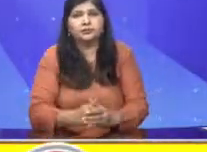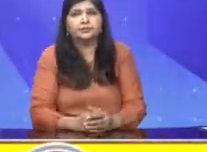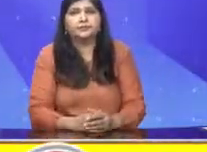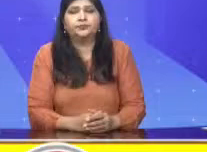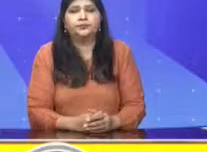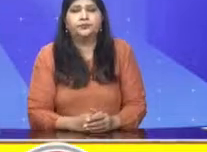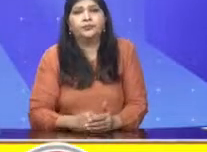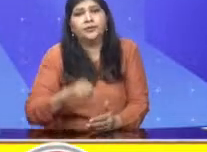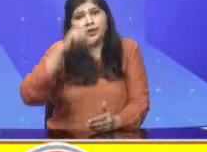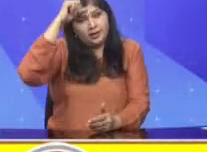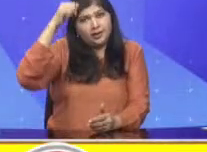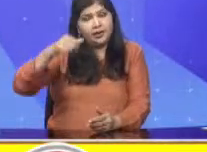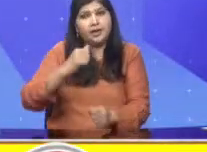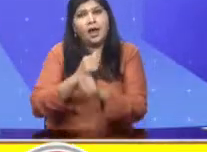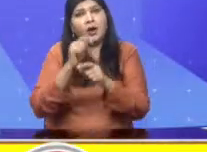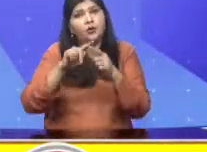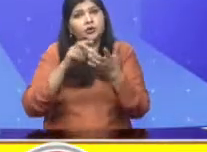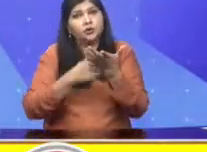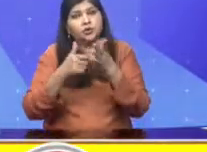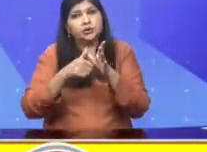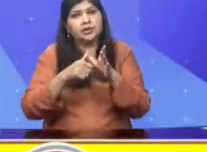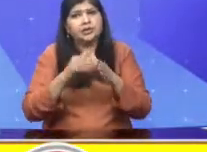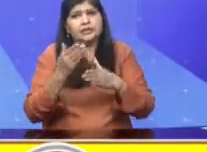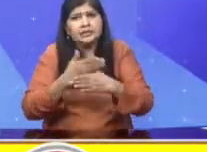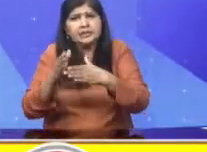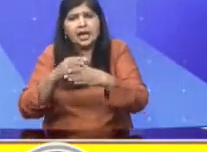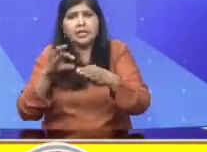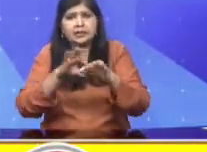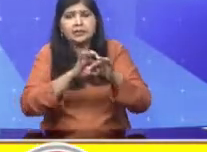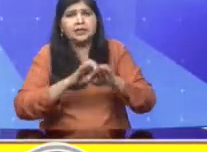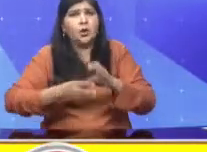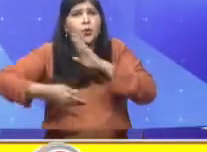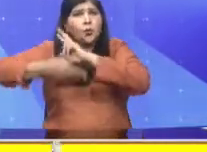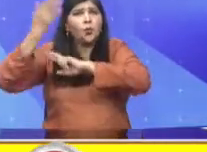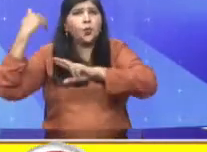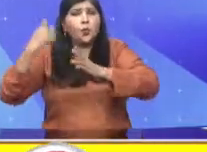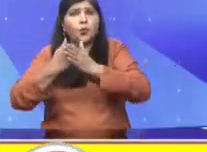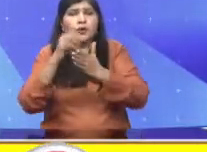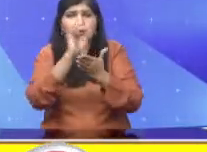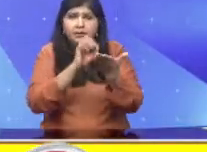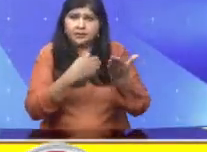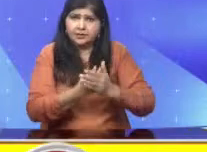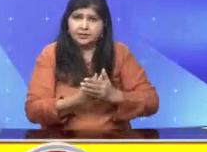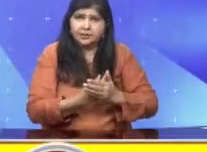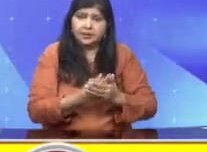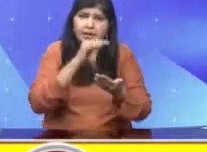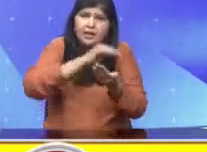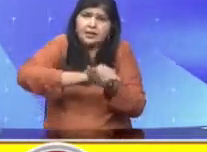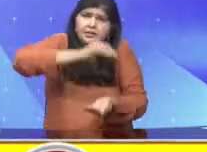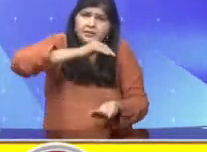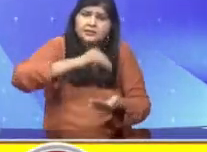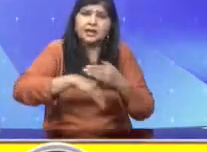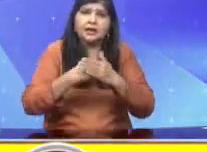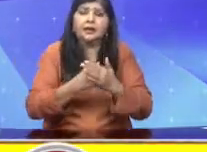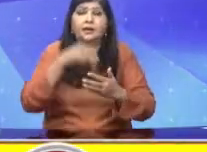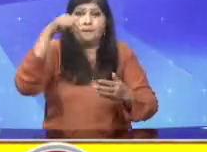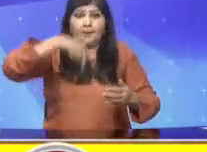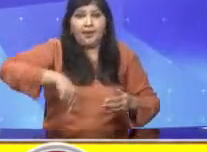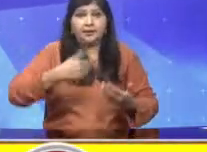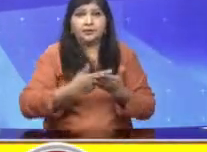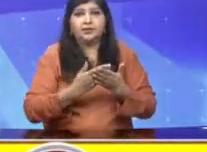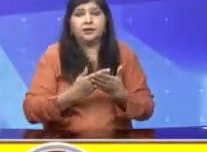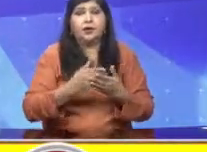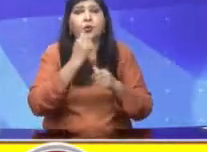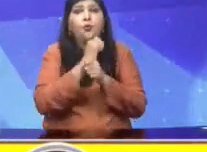भारत और जॉर्जिया के साजे इतियास के अनुठे पक्ष को संजोय रखने के लिए मैं आज